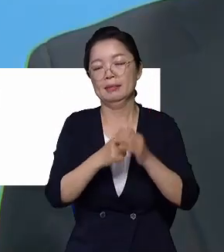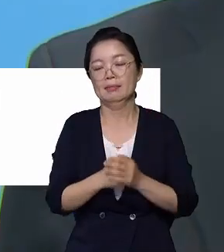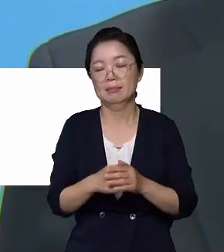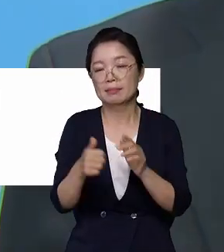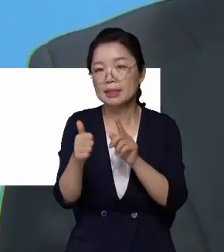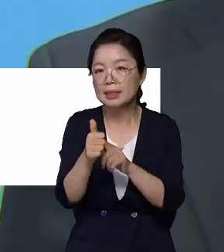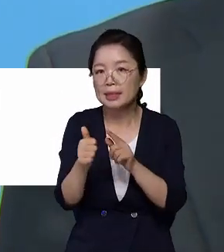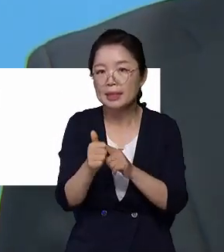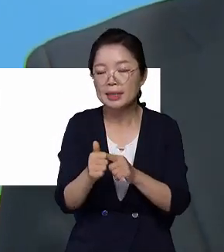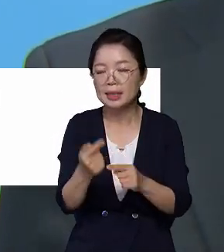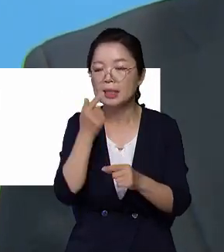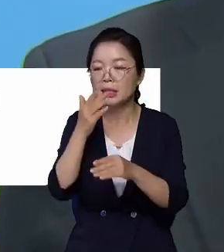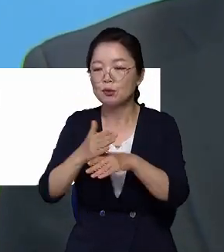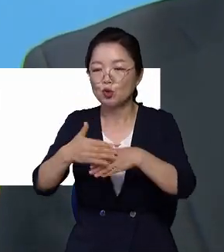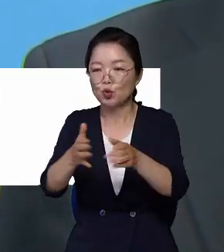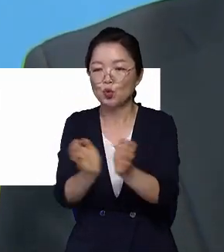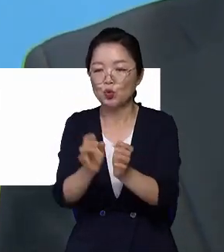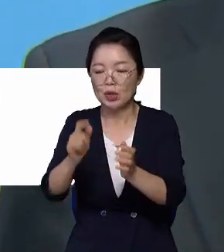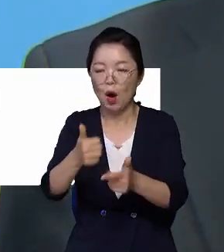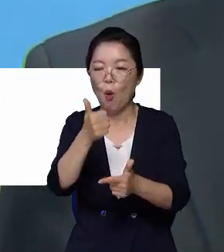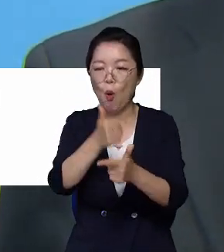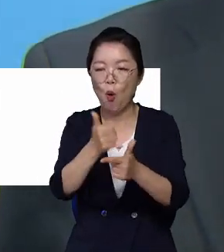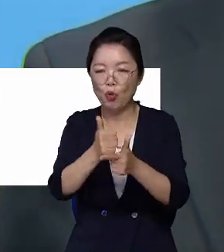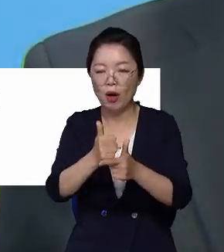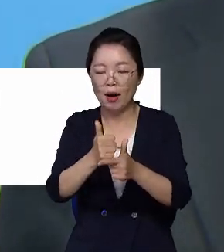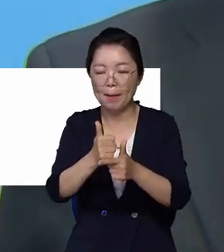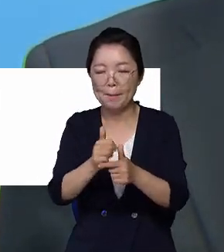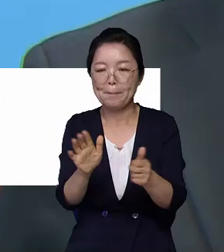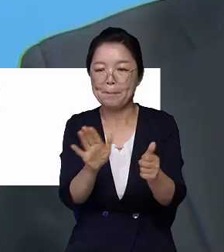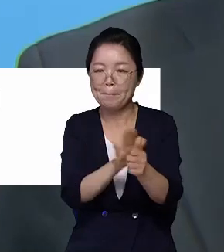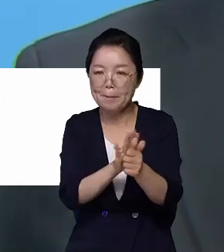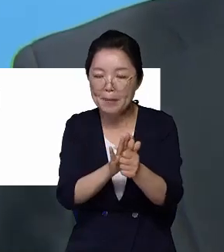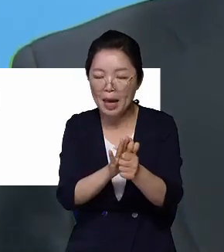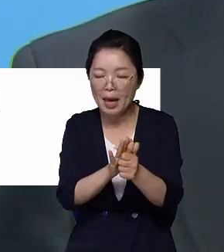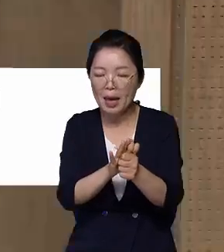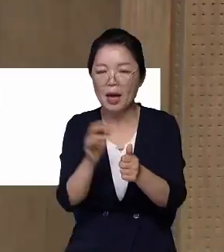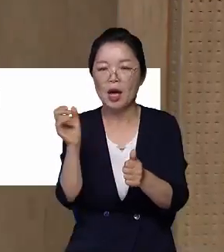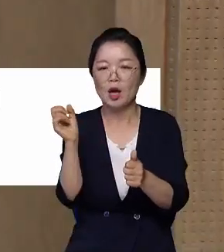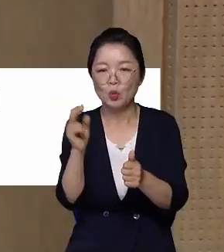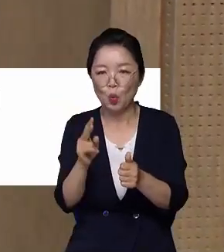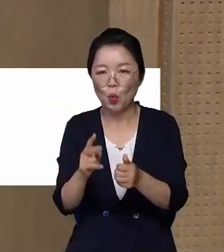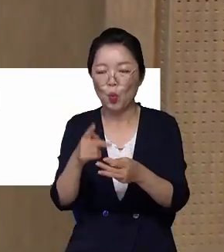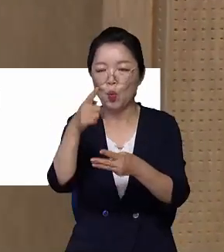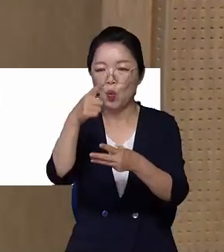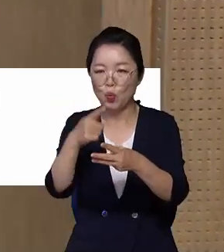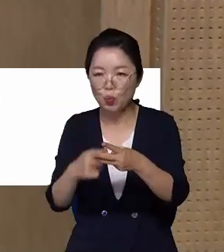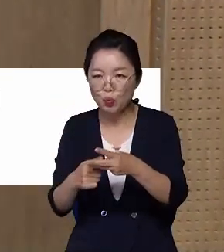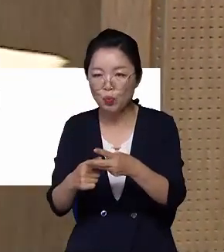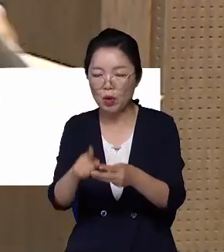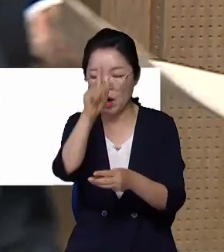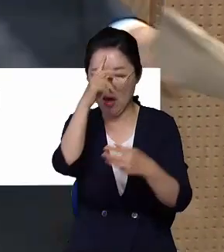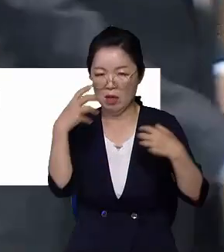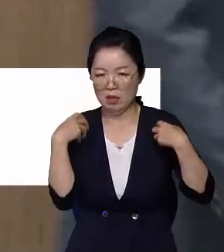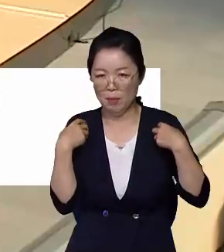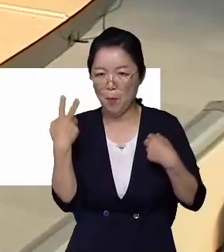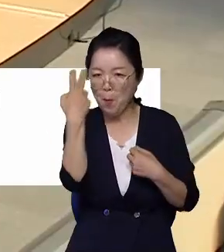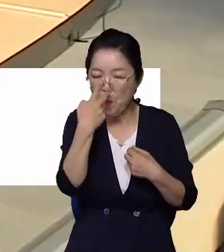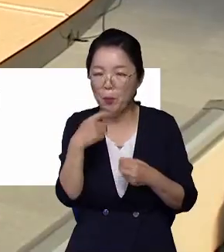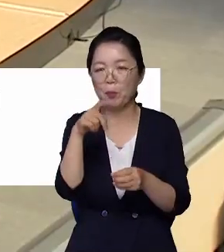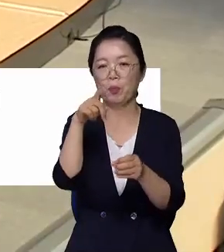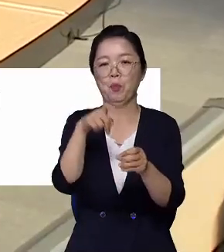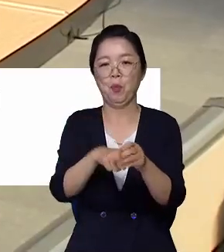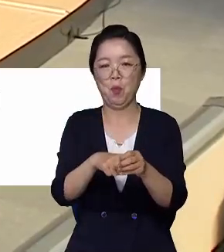위원장은 민주당의 최대 정치 기반인 호남 민심의 창구로서 역할과 윤석열 정부 독주 견제에 앞장서겠다며